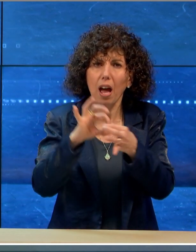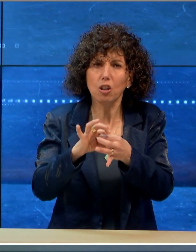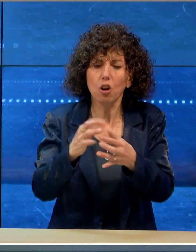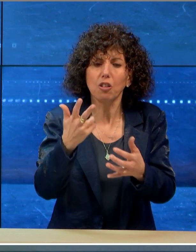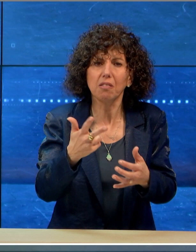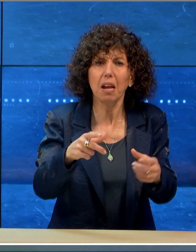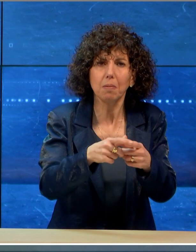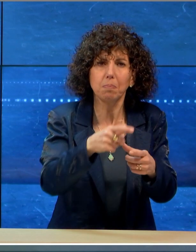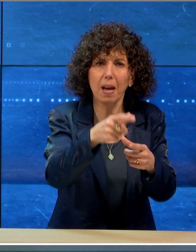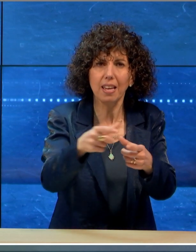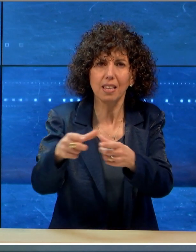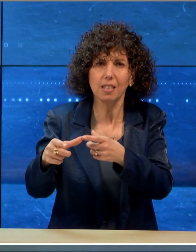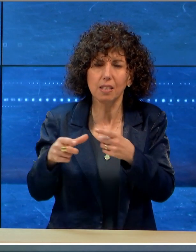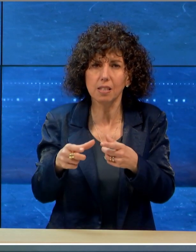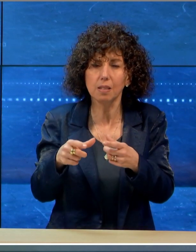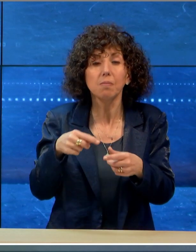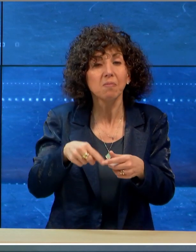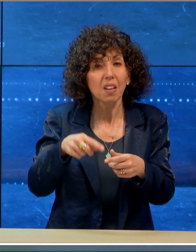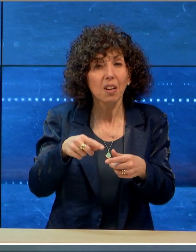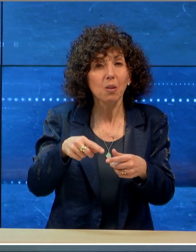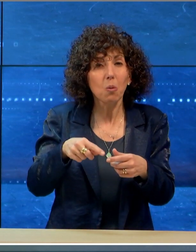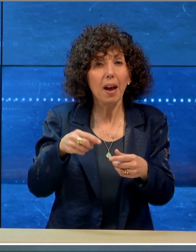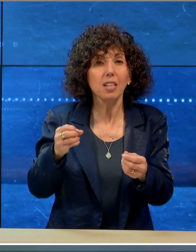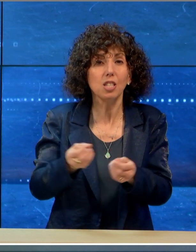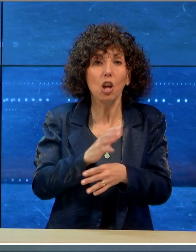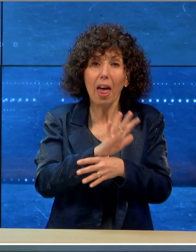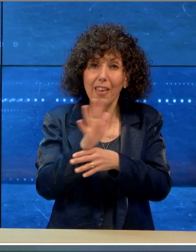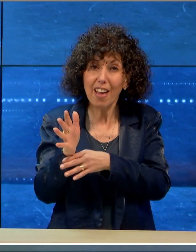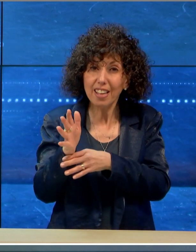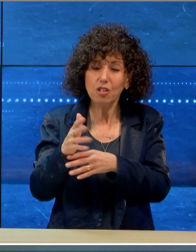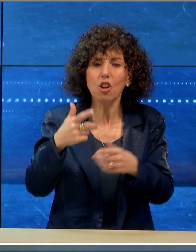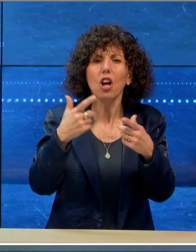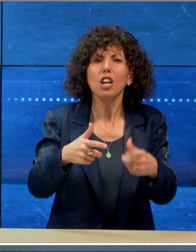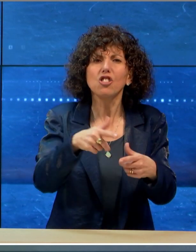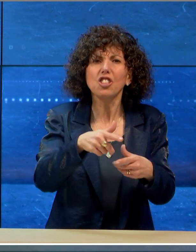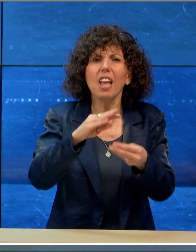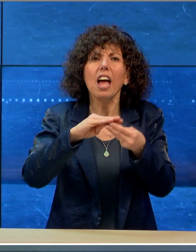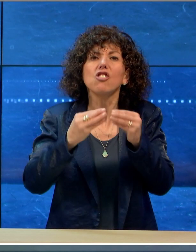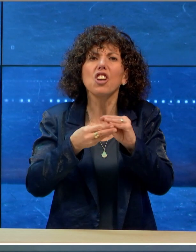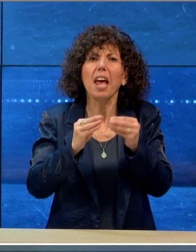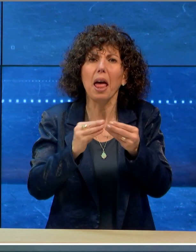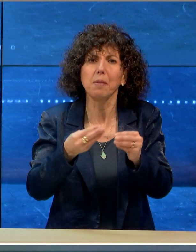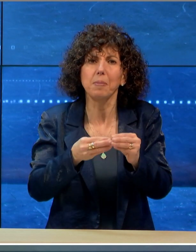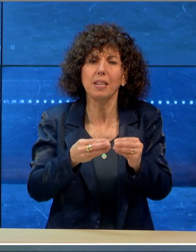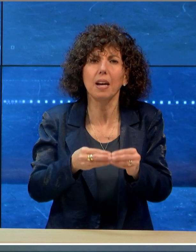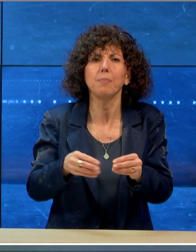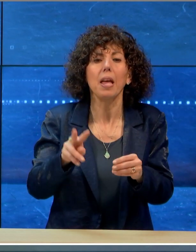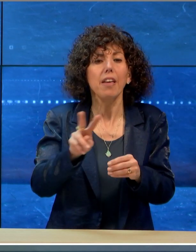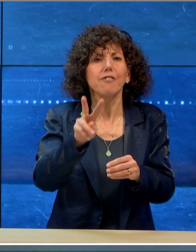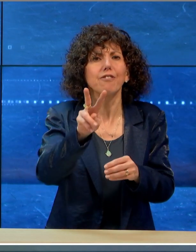tre paesi l'evo coinvolge le principali città della ceramica